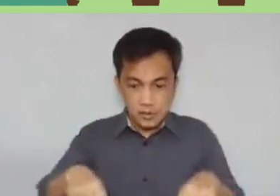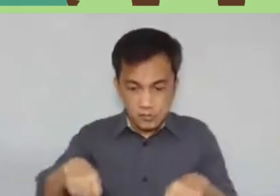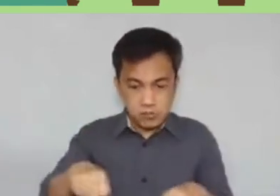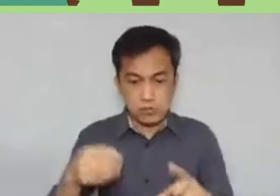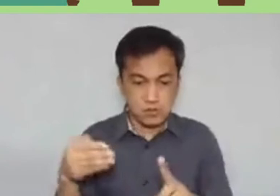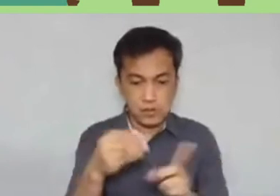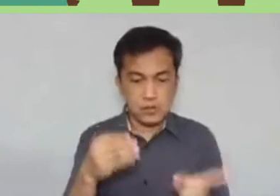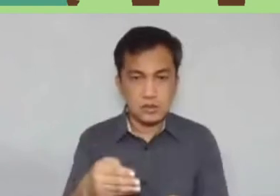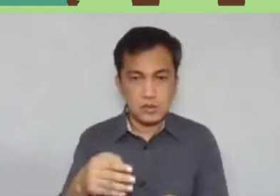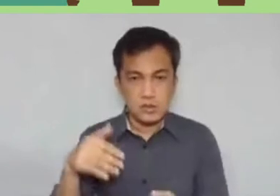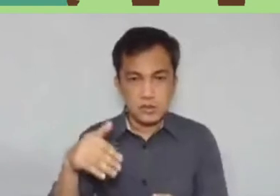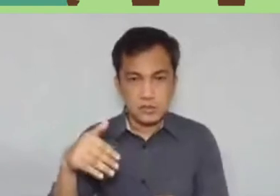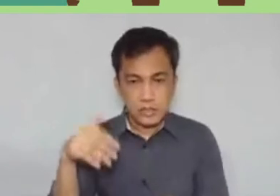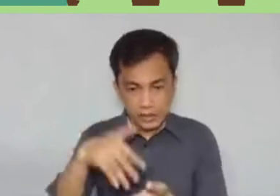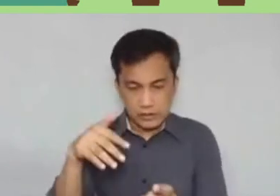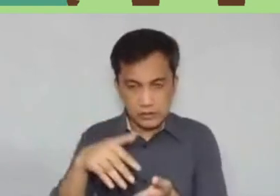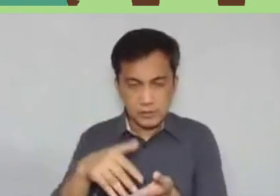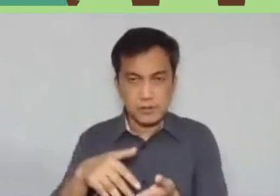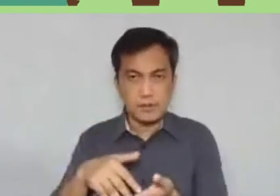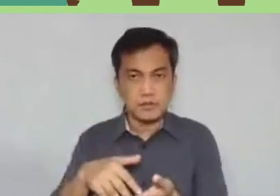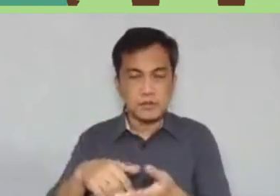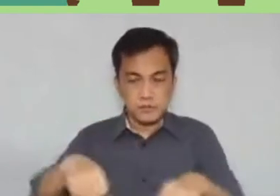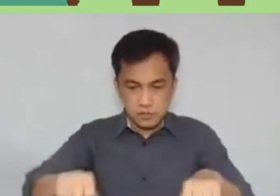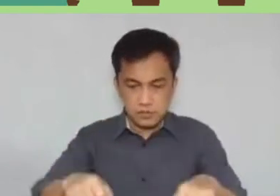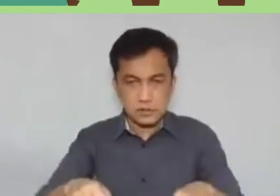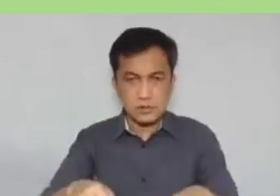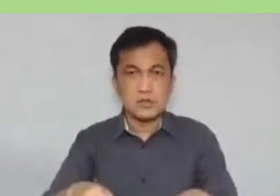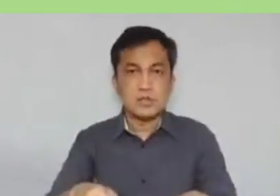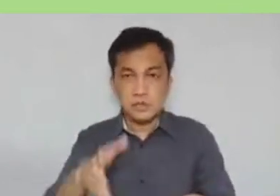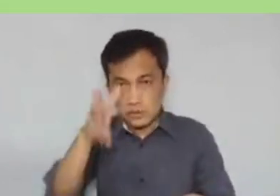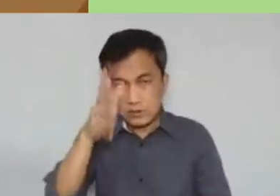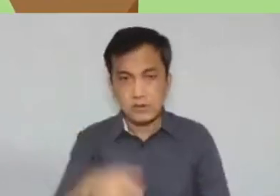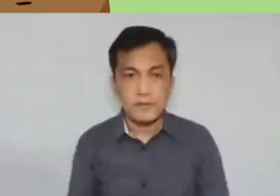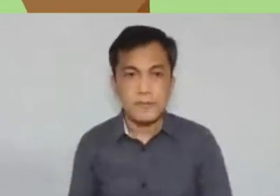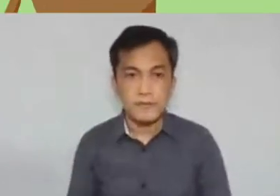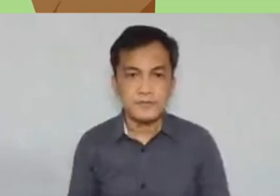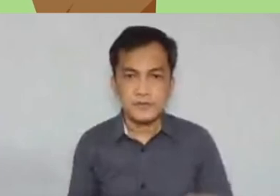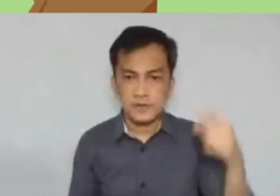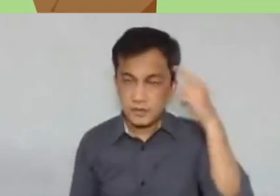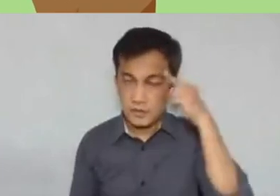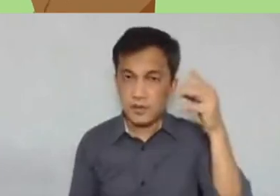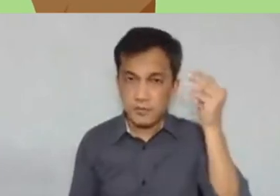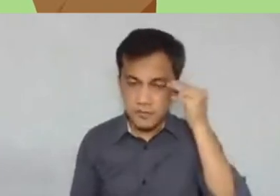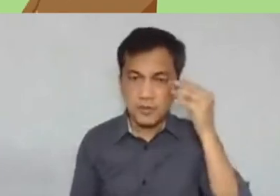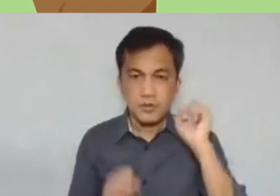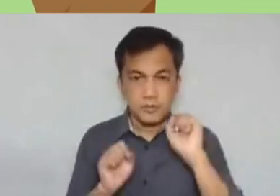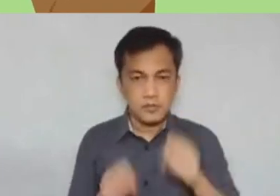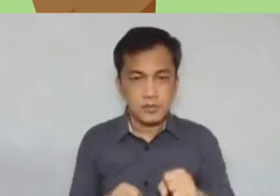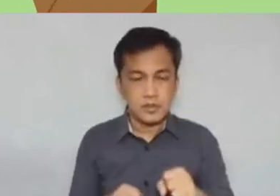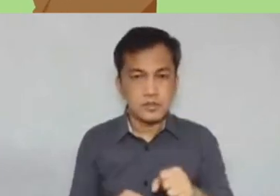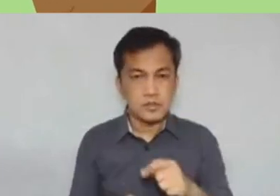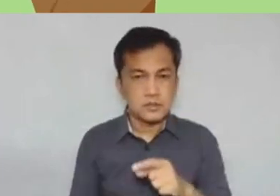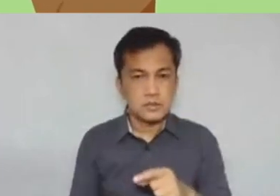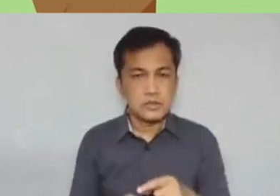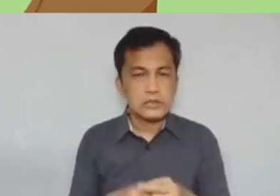ay nag-aaral patakbuhin ang motorsiklo ng kanyang tatay. Naisip ni Mario na posibleng napinsala ang